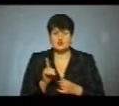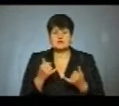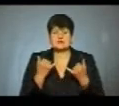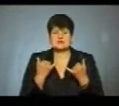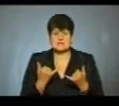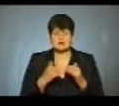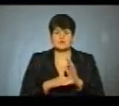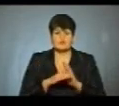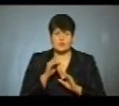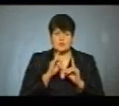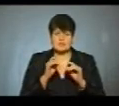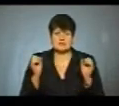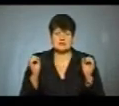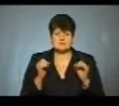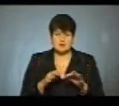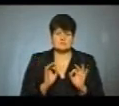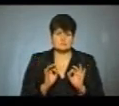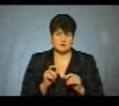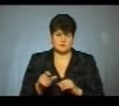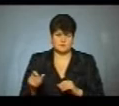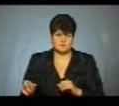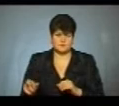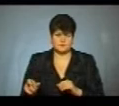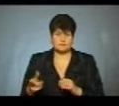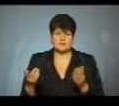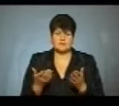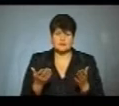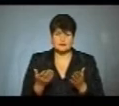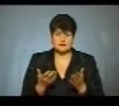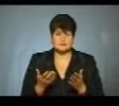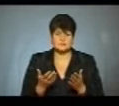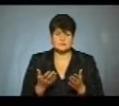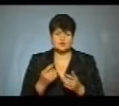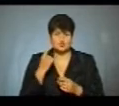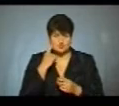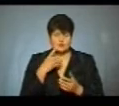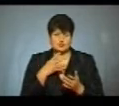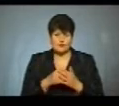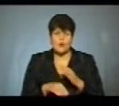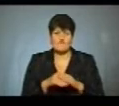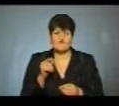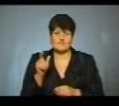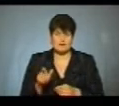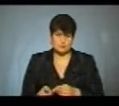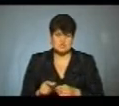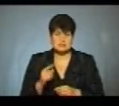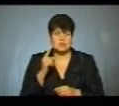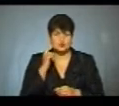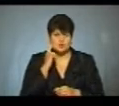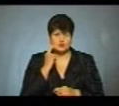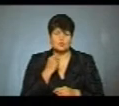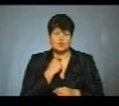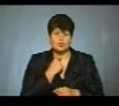у Верховній Раді зібралися адекватні люди, які чують свого виборця, чують